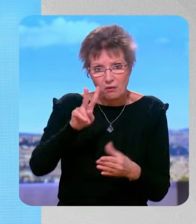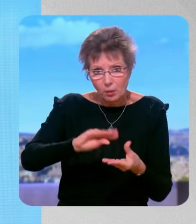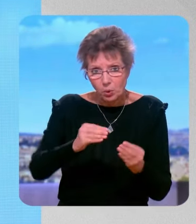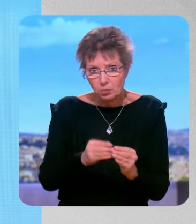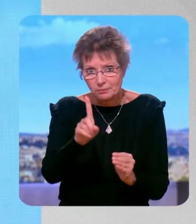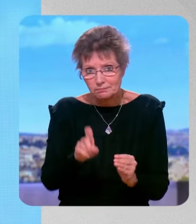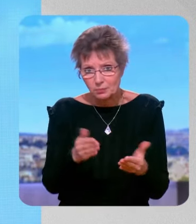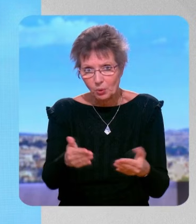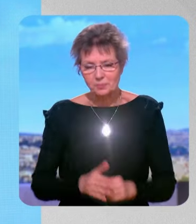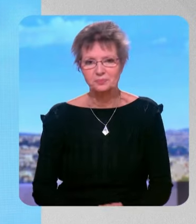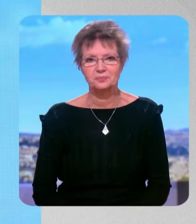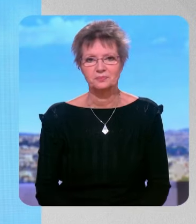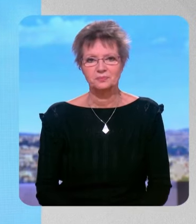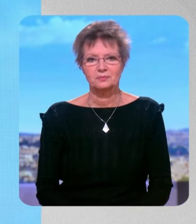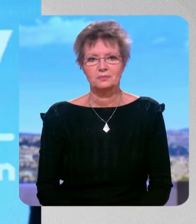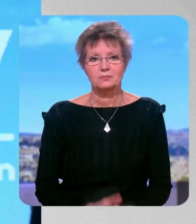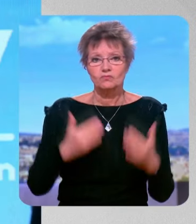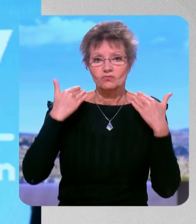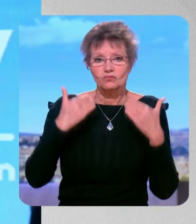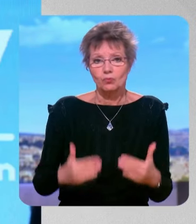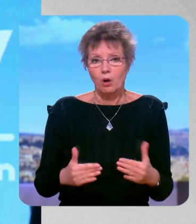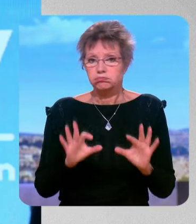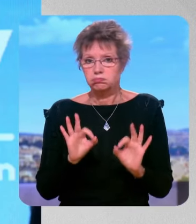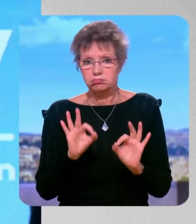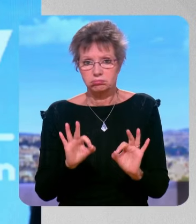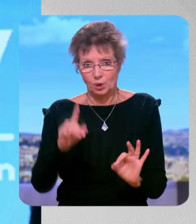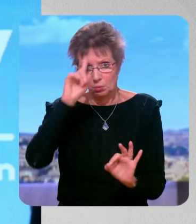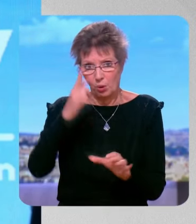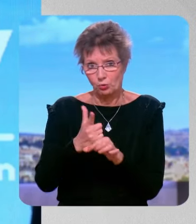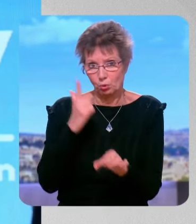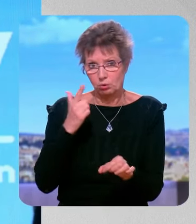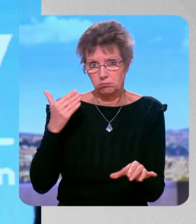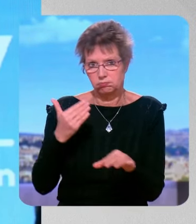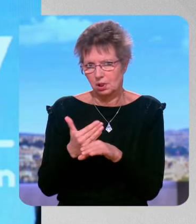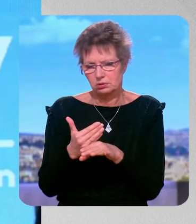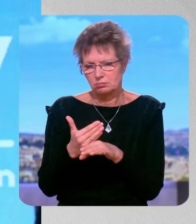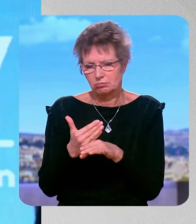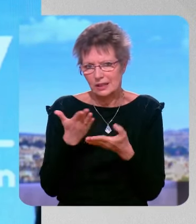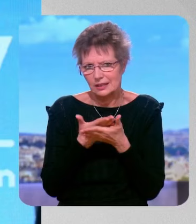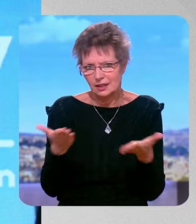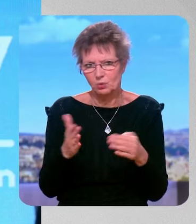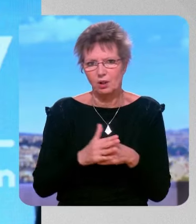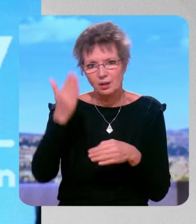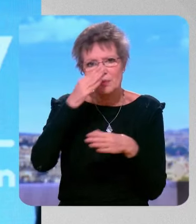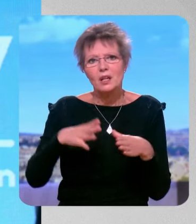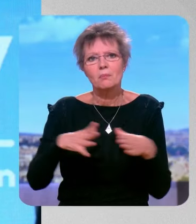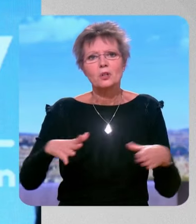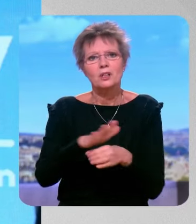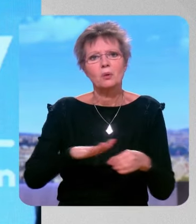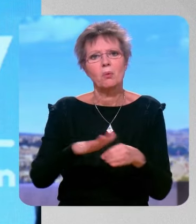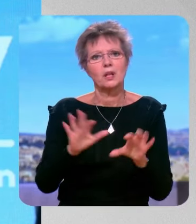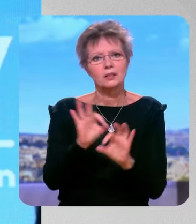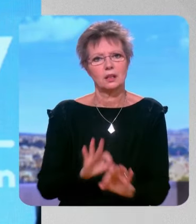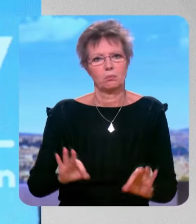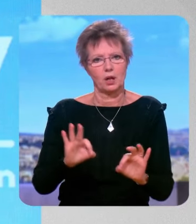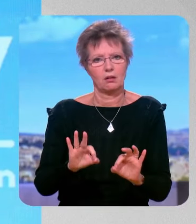on fait des couillons de croire à la sincérité des politiques moi je suis assez tranquille sur ce sujet parce que ça fait maintenant deux ans que je dis une chose très simple c'est quand il n pas de majorité absolue dans un